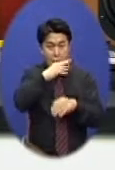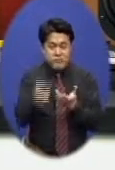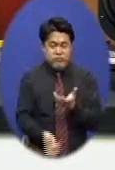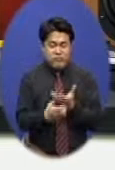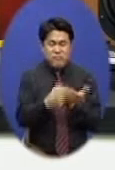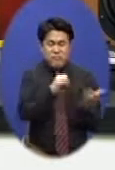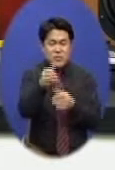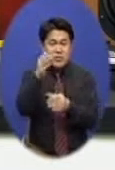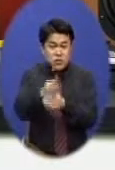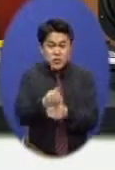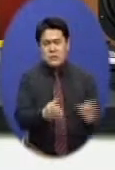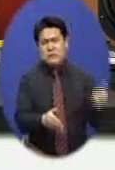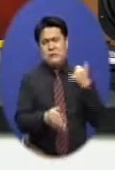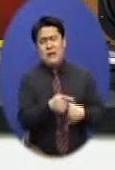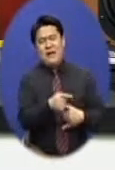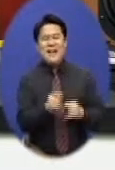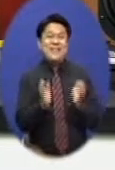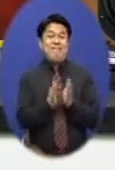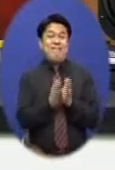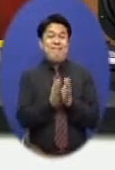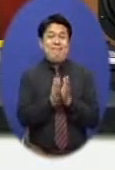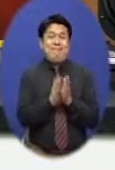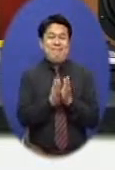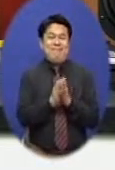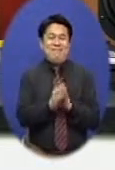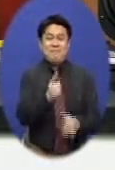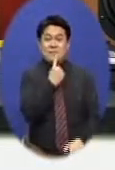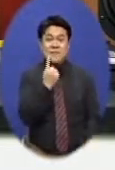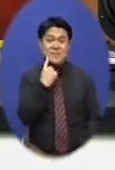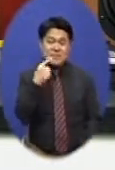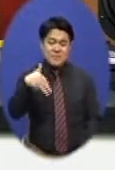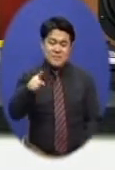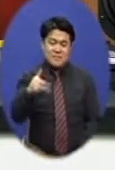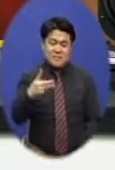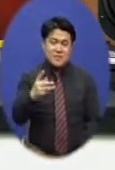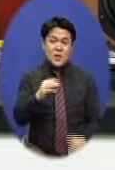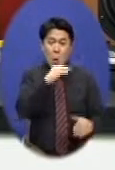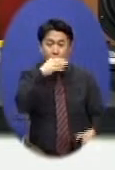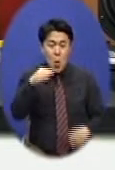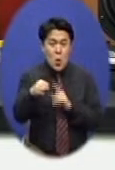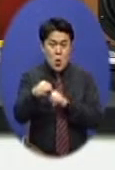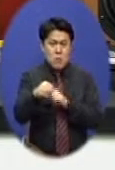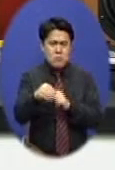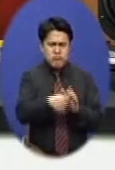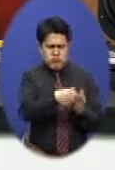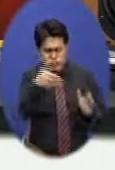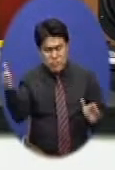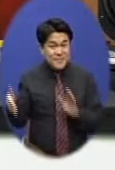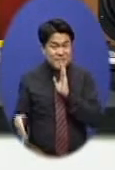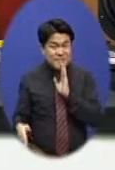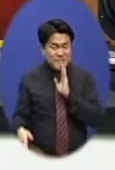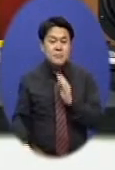전화가 온 거예요. 박수 우리 이럴 때 언니들씨 박수. 또 계산 찰 옥수수라 그러면은 전국적으로 네. 알아주잖아요. 그래요?